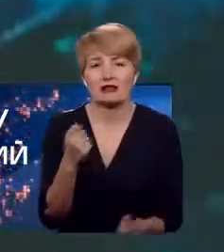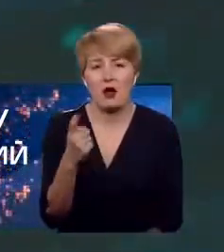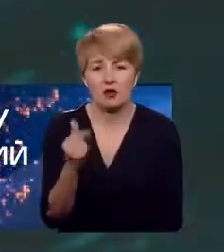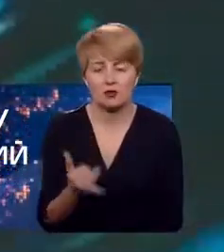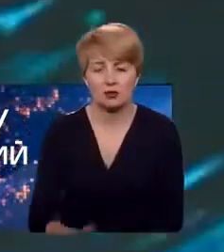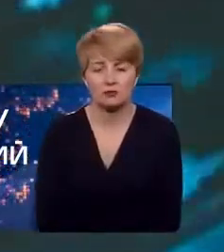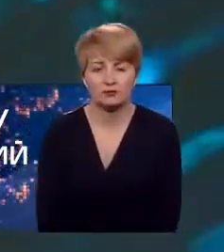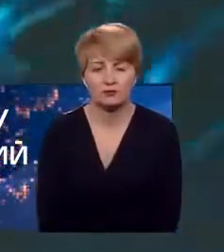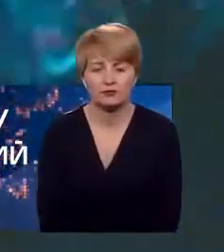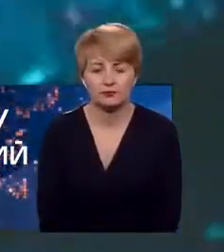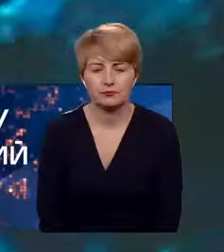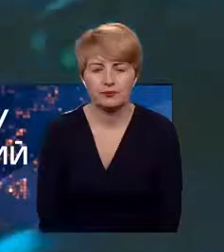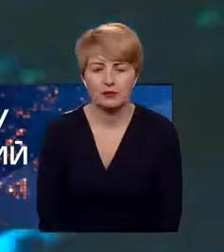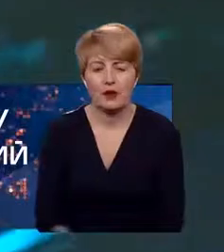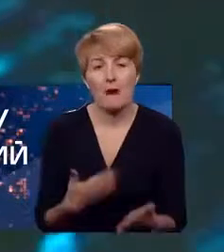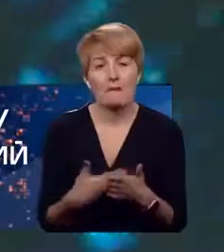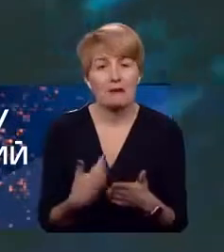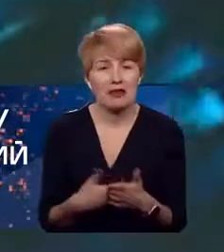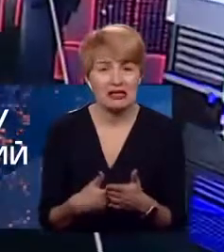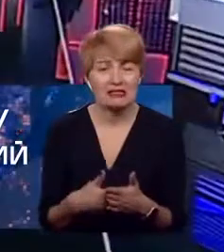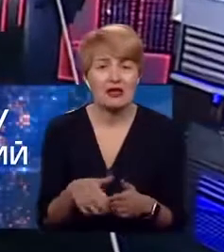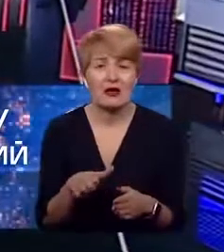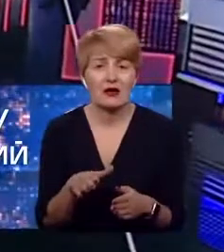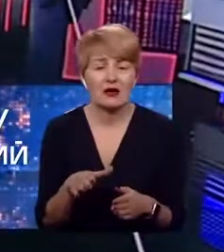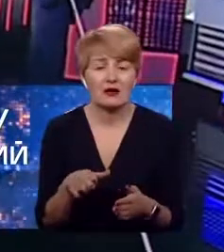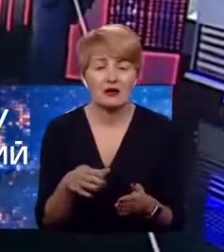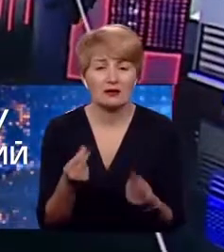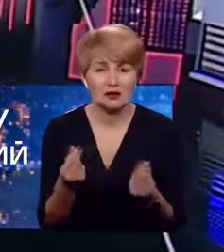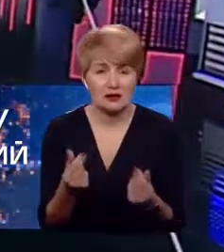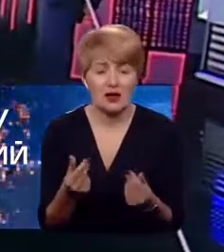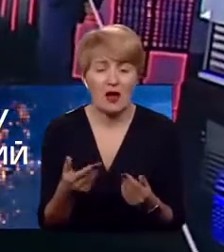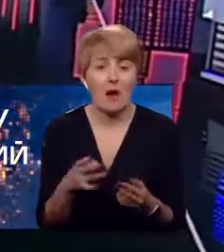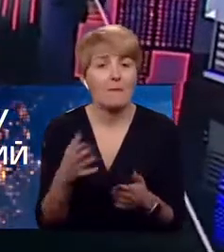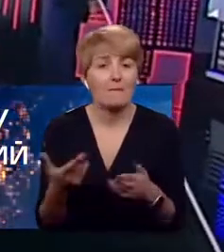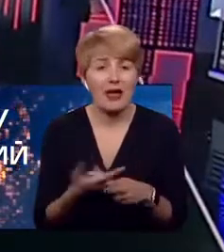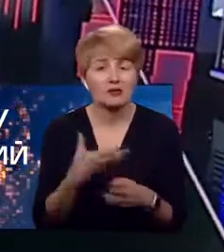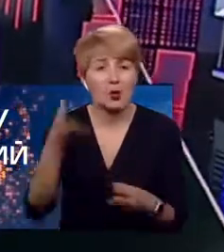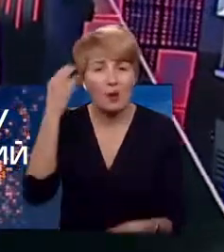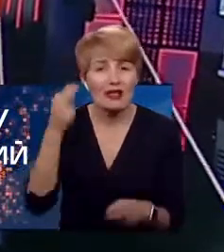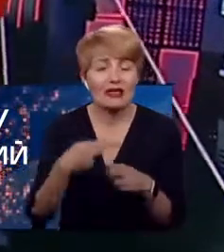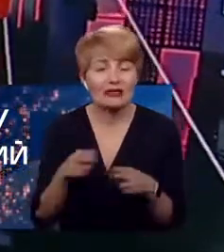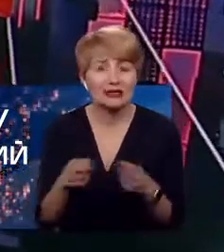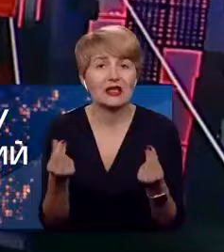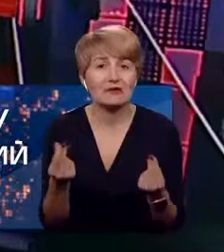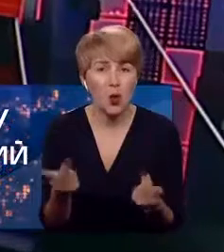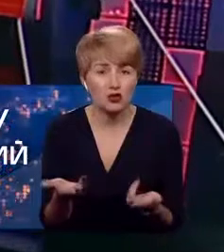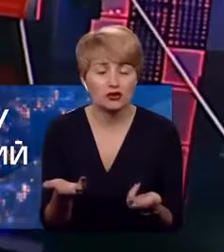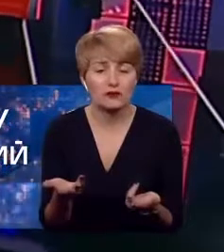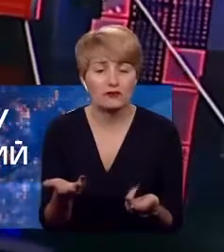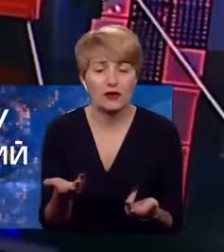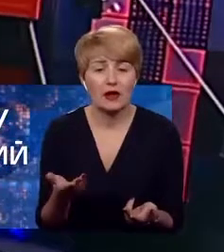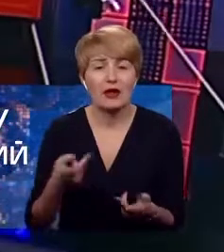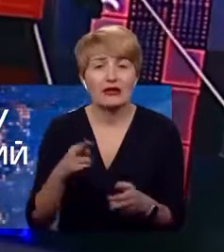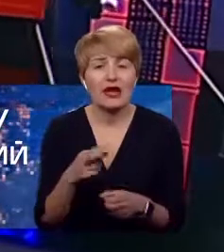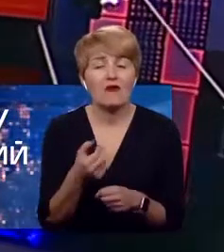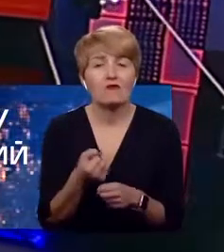газу. Приблизна повна собівартість газу, без врахування кредитних коштів, які повинен вчати Нафтогаз, для його